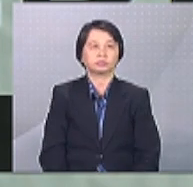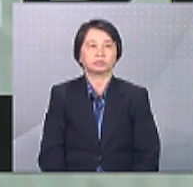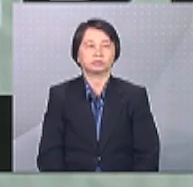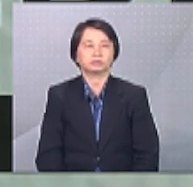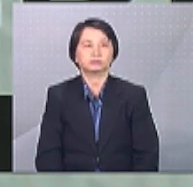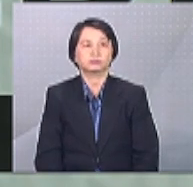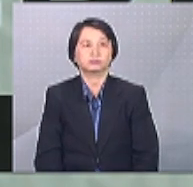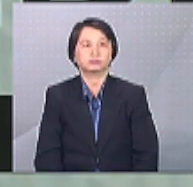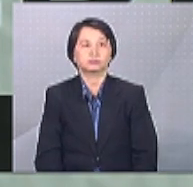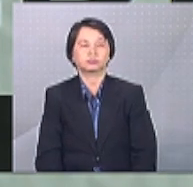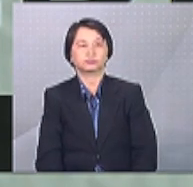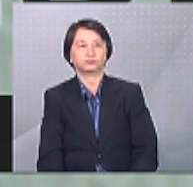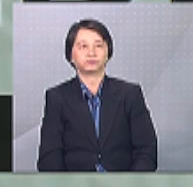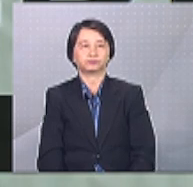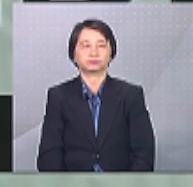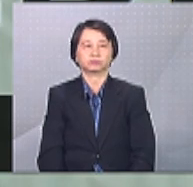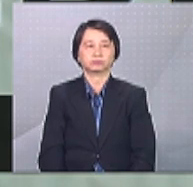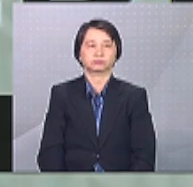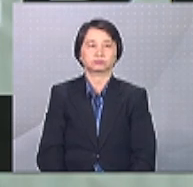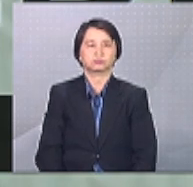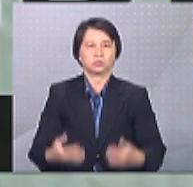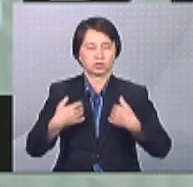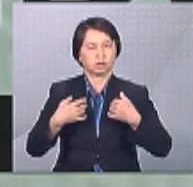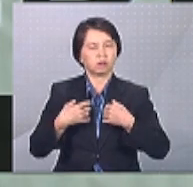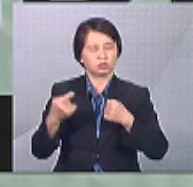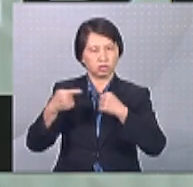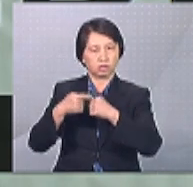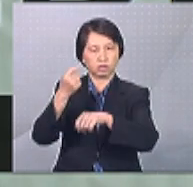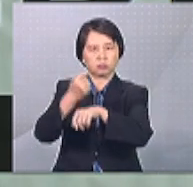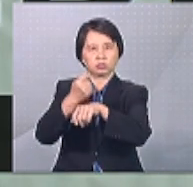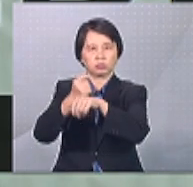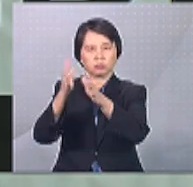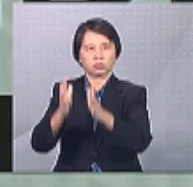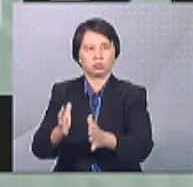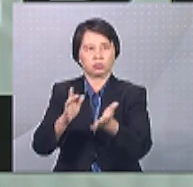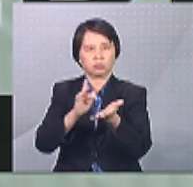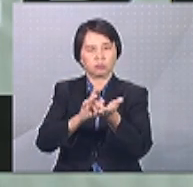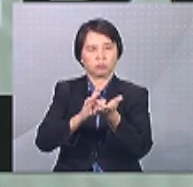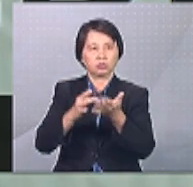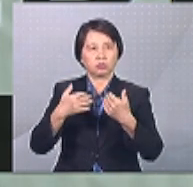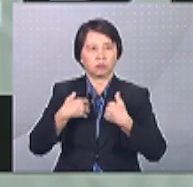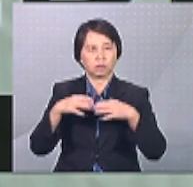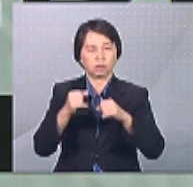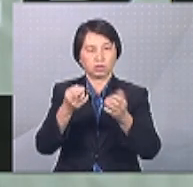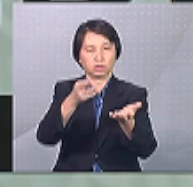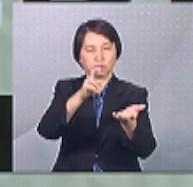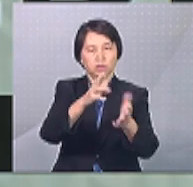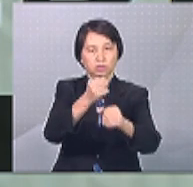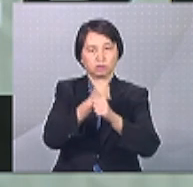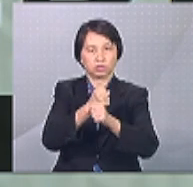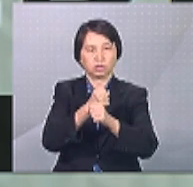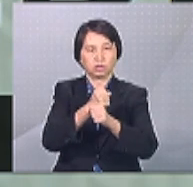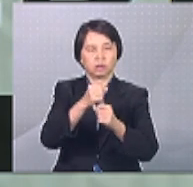Satu penjelasan tentang satu dakwaan oleh petugas perubatan yang mengatakan dia tak dapat